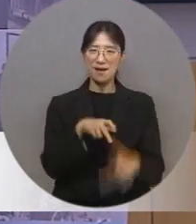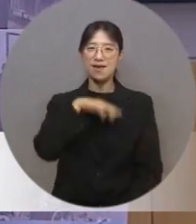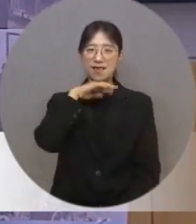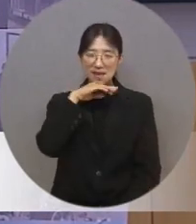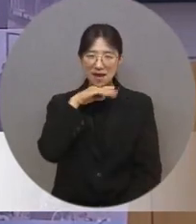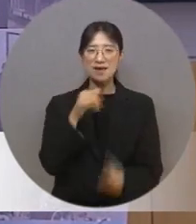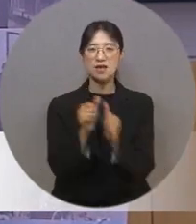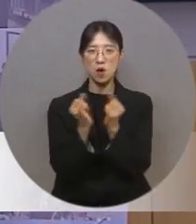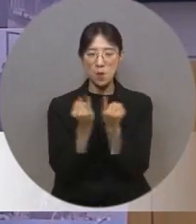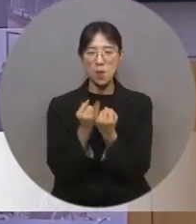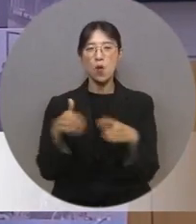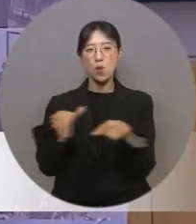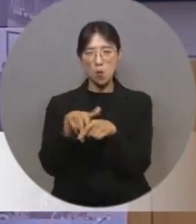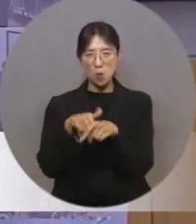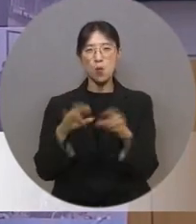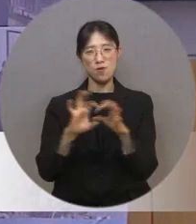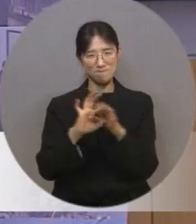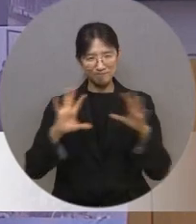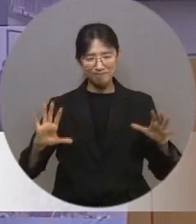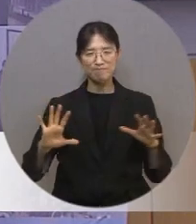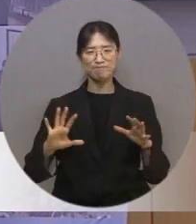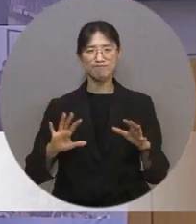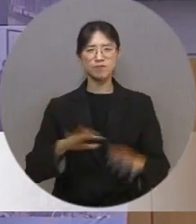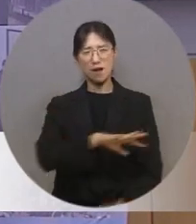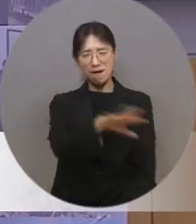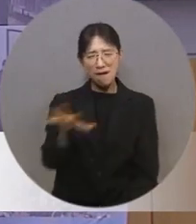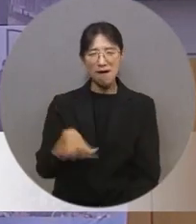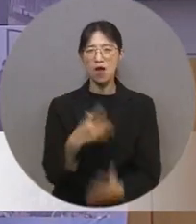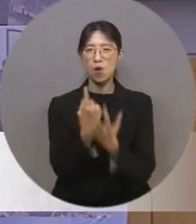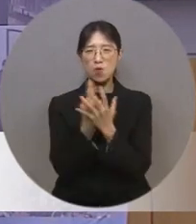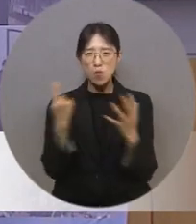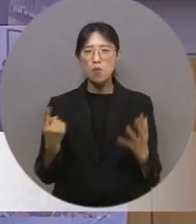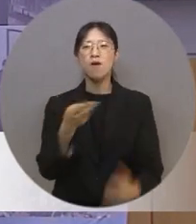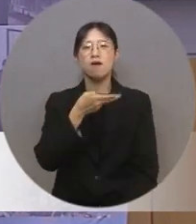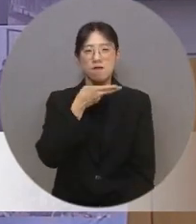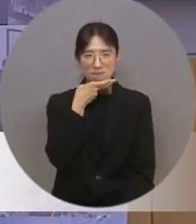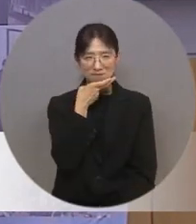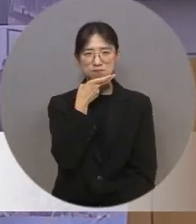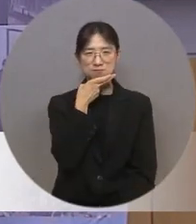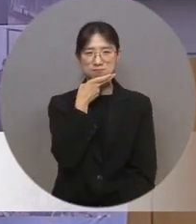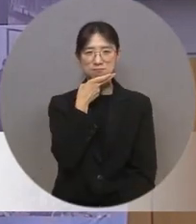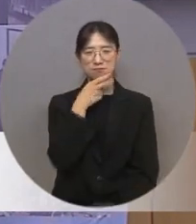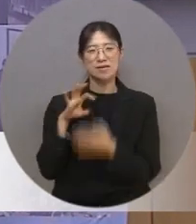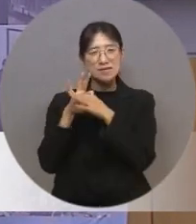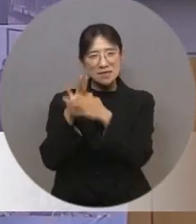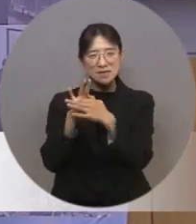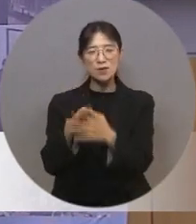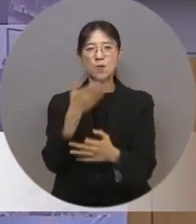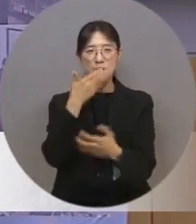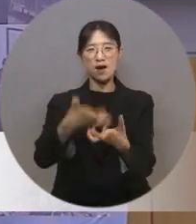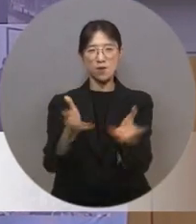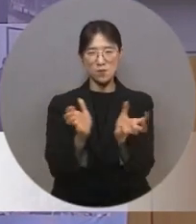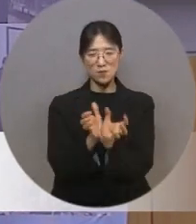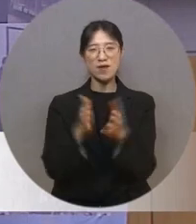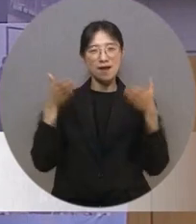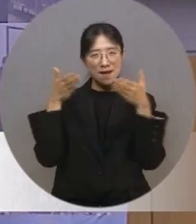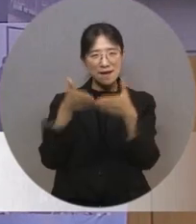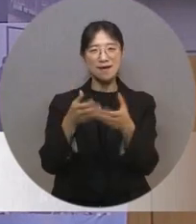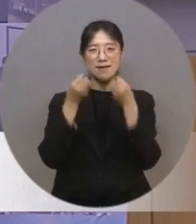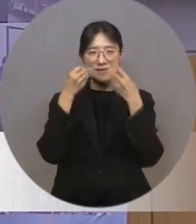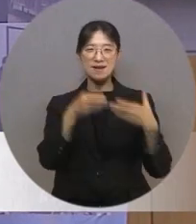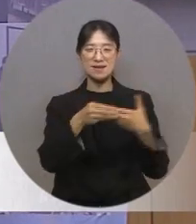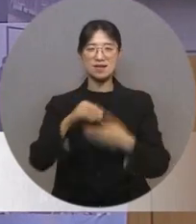나이, 성별, 종교를 넘어 그 누구도 소외되지 않는 지구촌 공동체를 향한